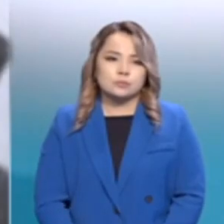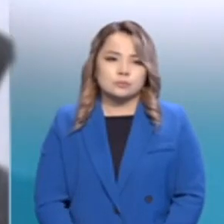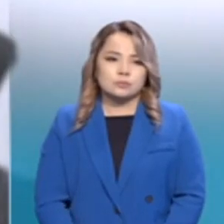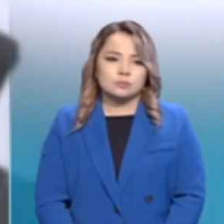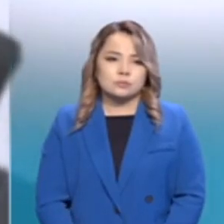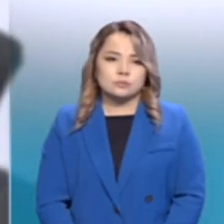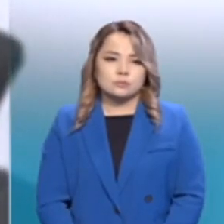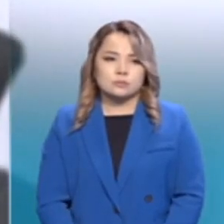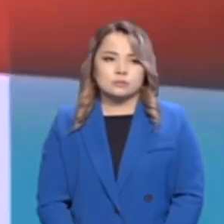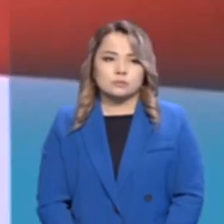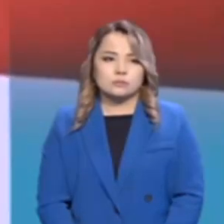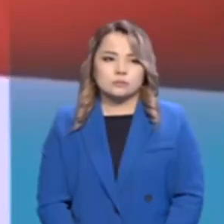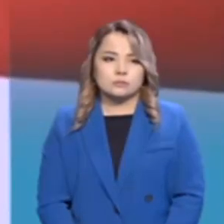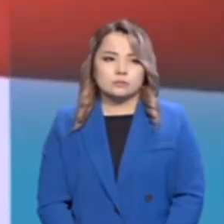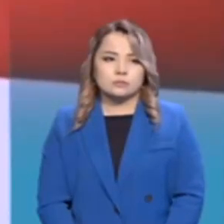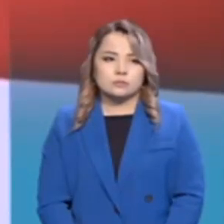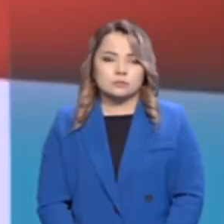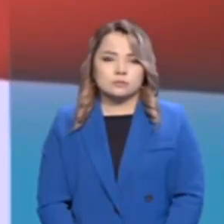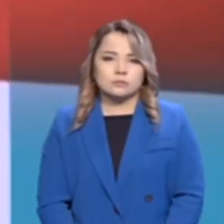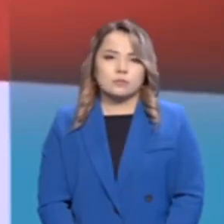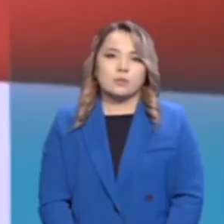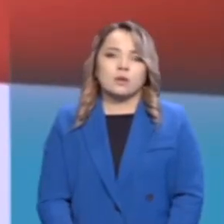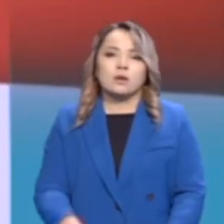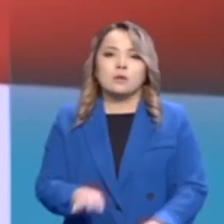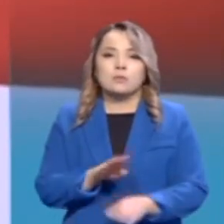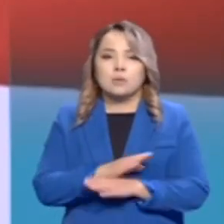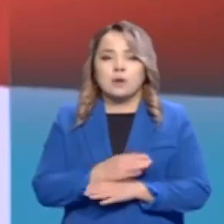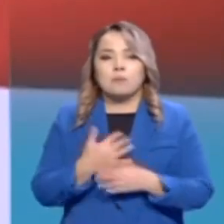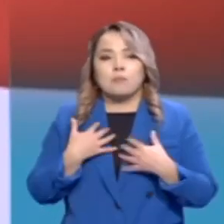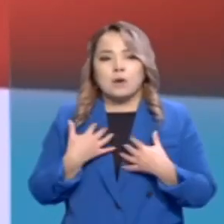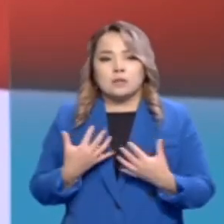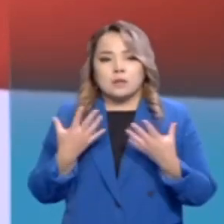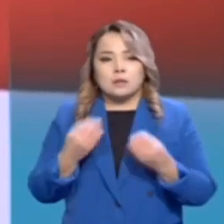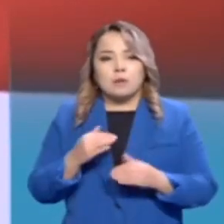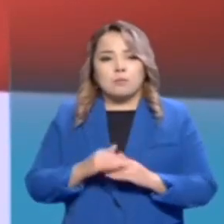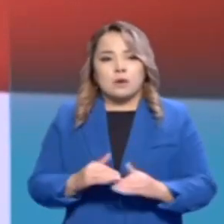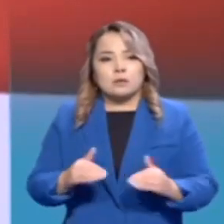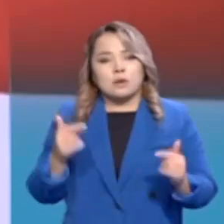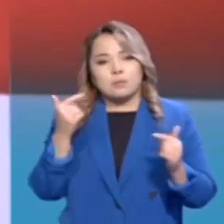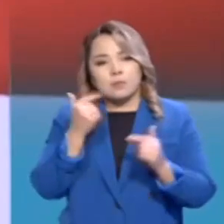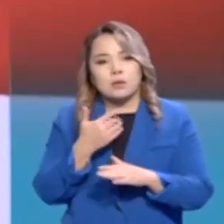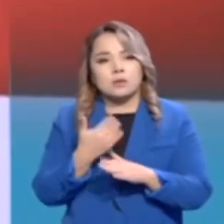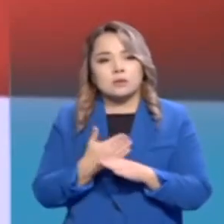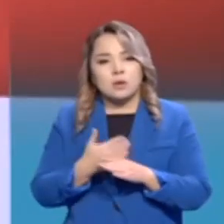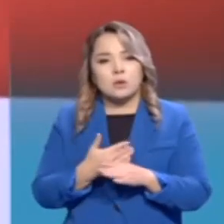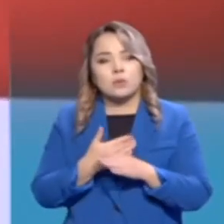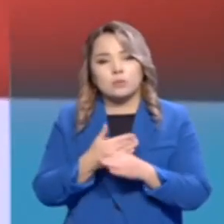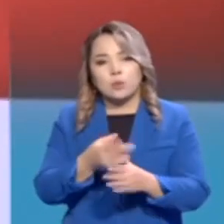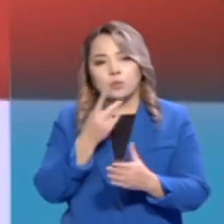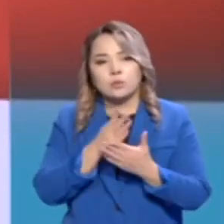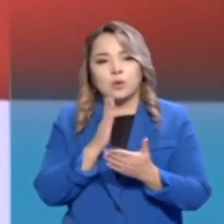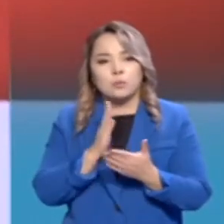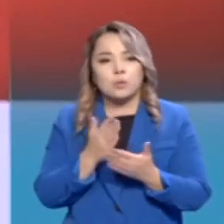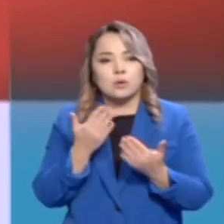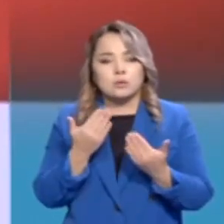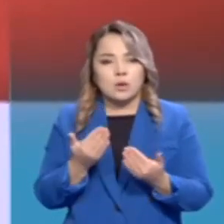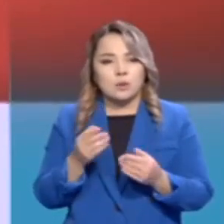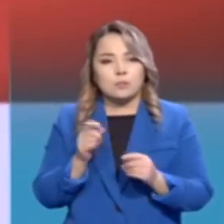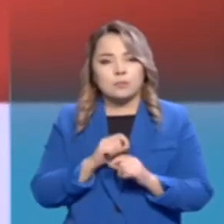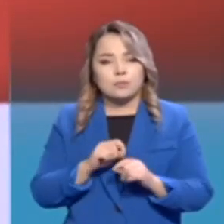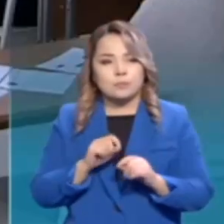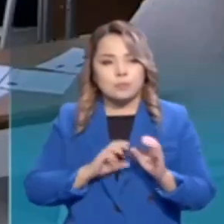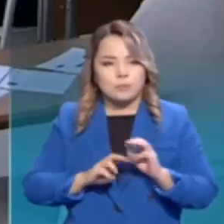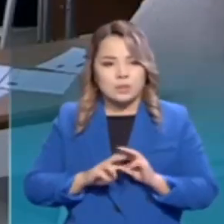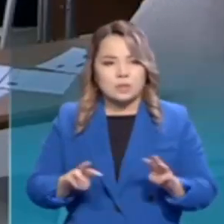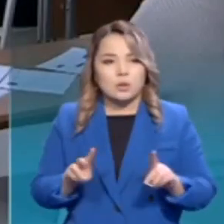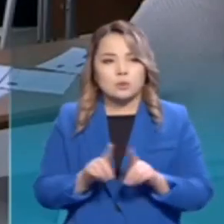арнасы. Енді бақилық болған батырлар балаларының білім алуына көмек көрсетілмек. Бұл туралы оқу-ағарту министрі